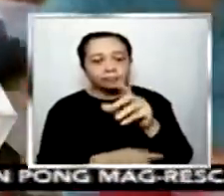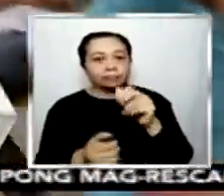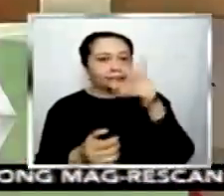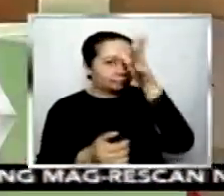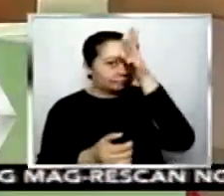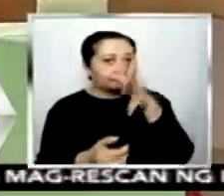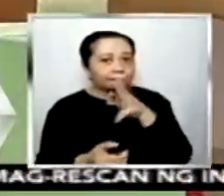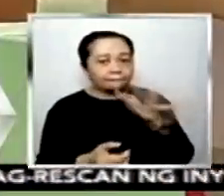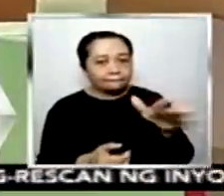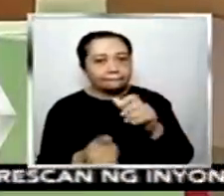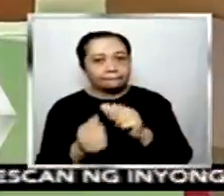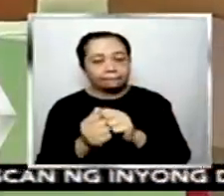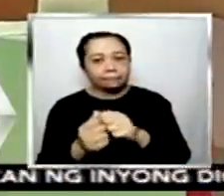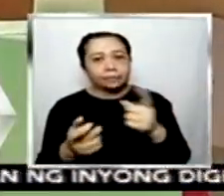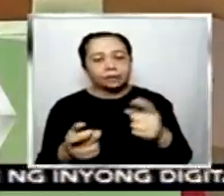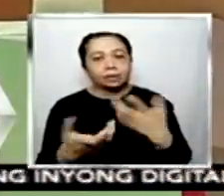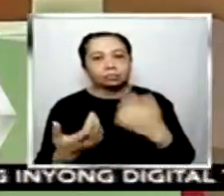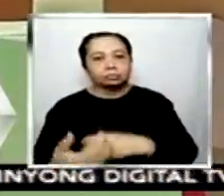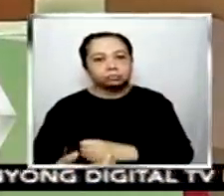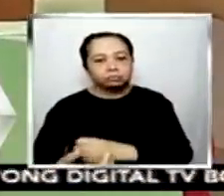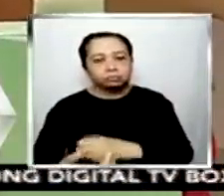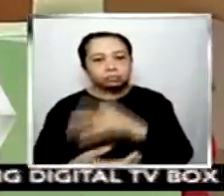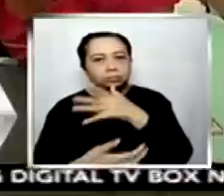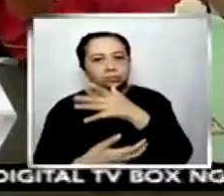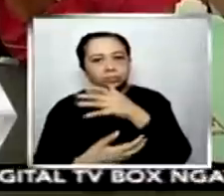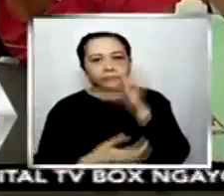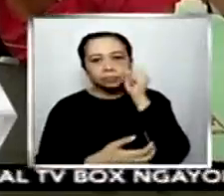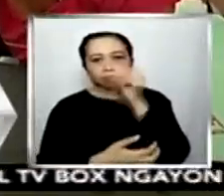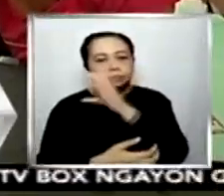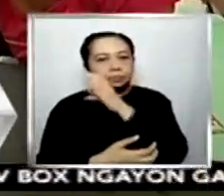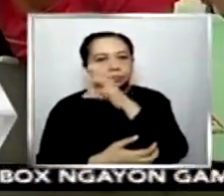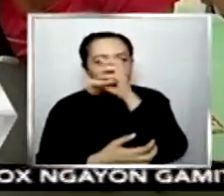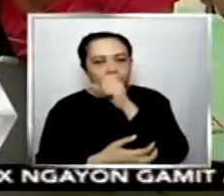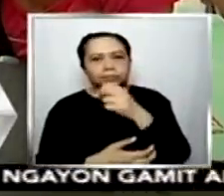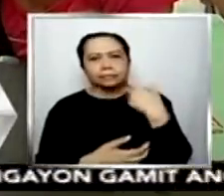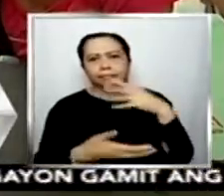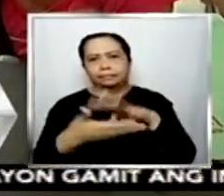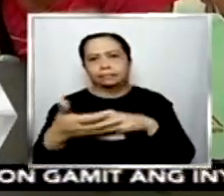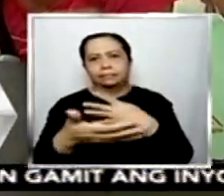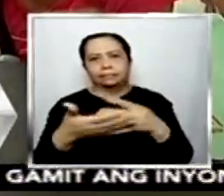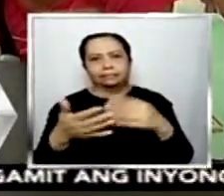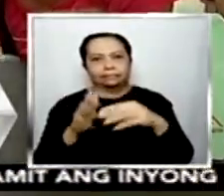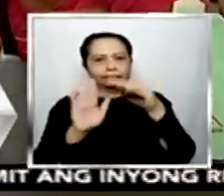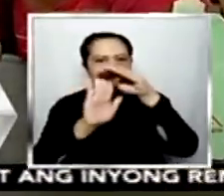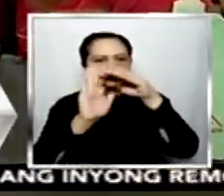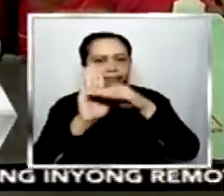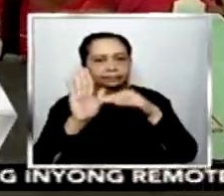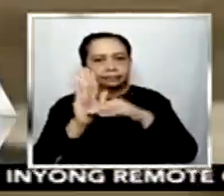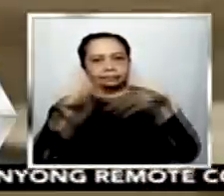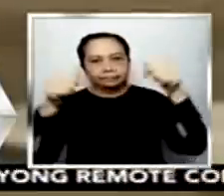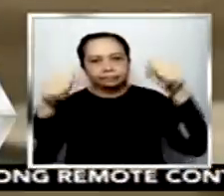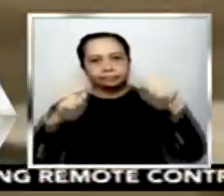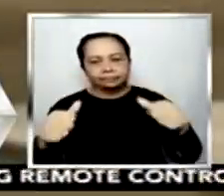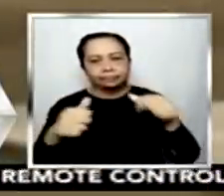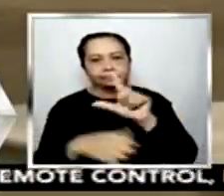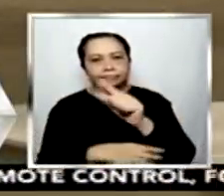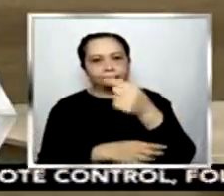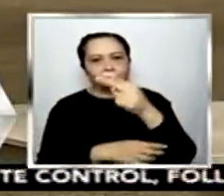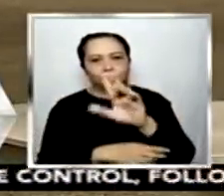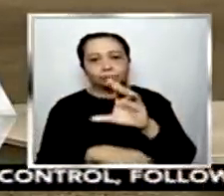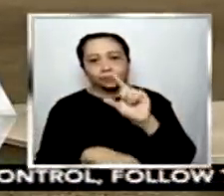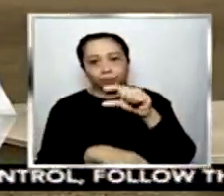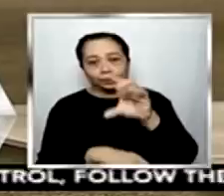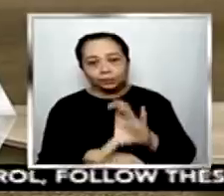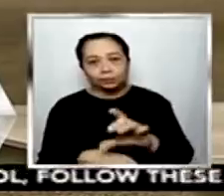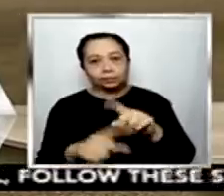lactating mothers at senior citizens. May schedule ang pamimigay na makikita sa social media page ng lokal na pamahalaan. Ang mga nakaschedule